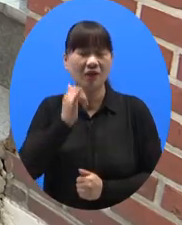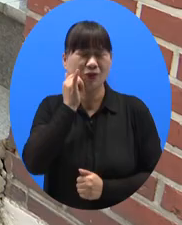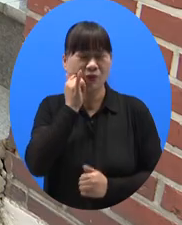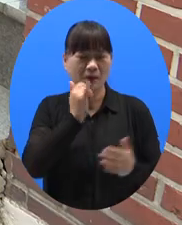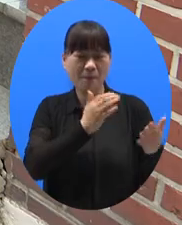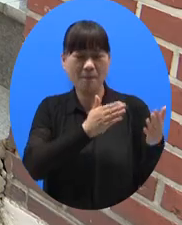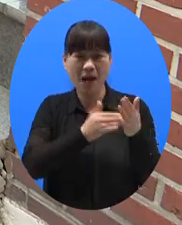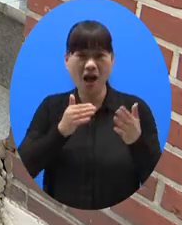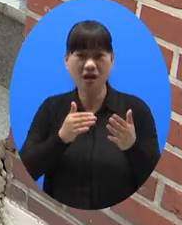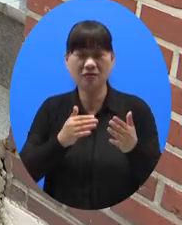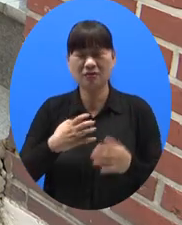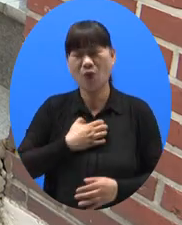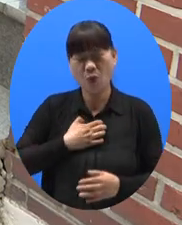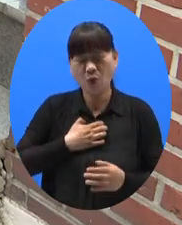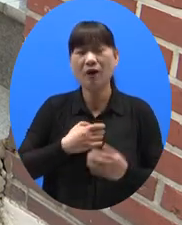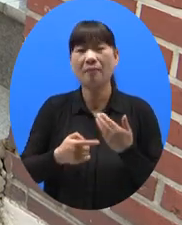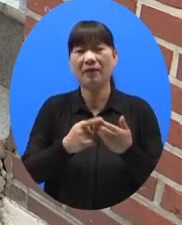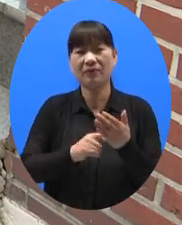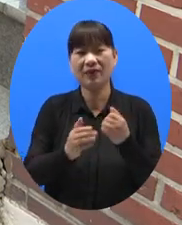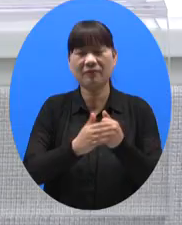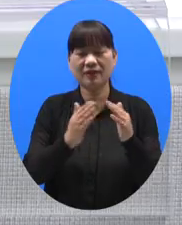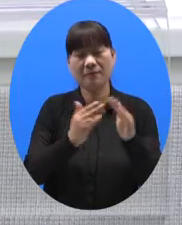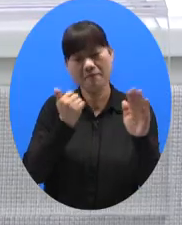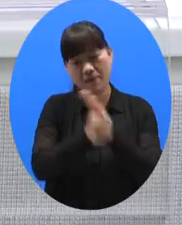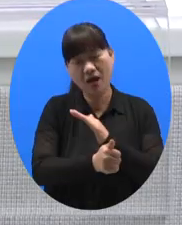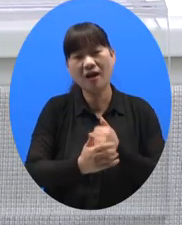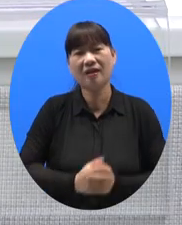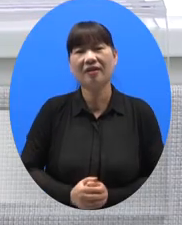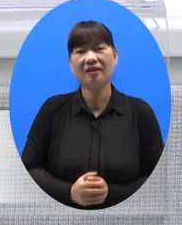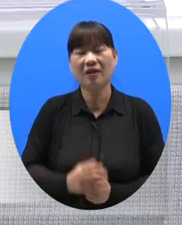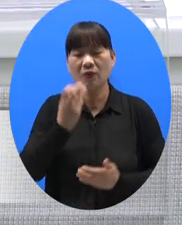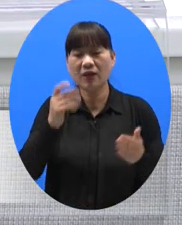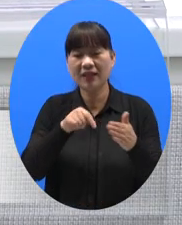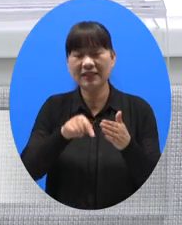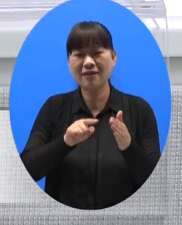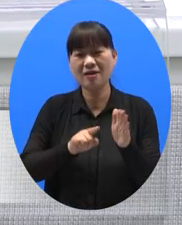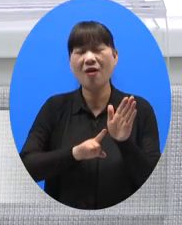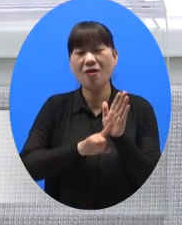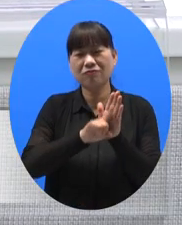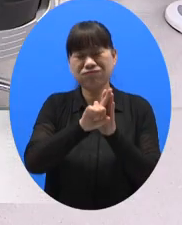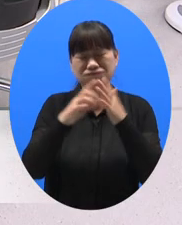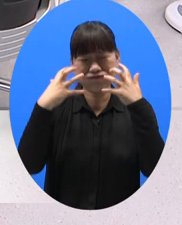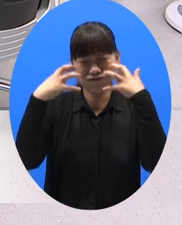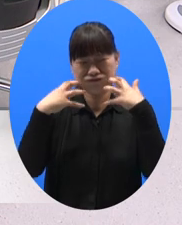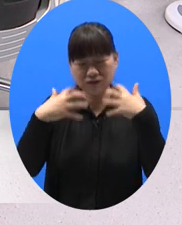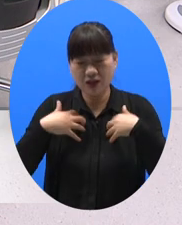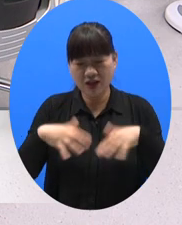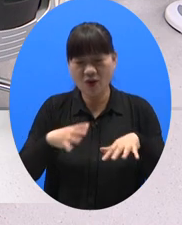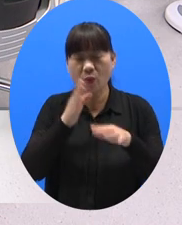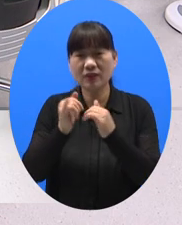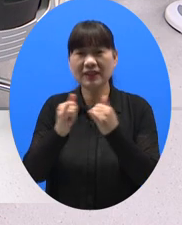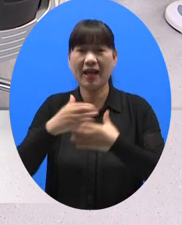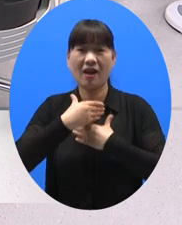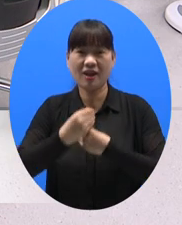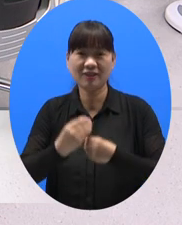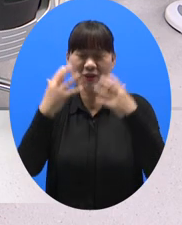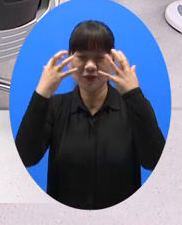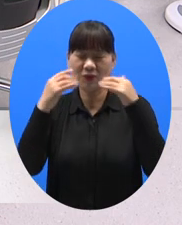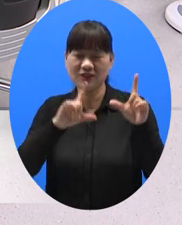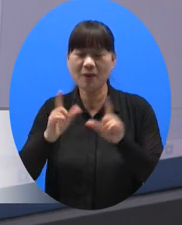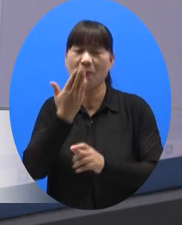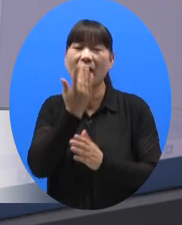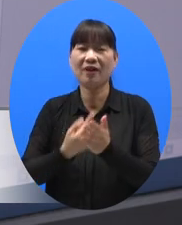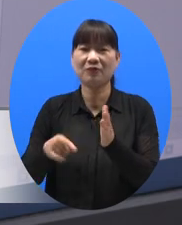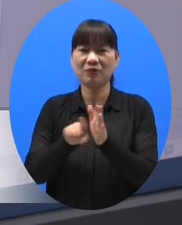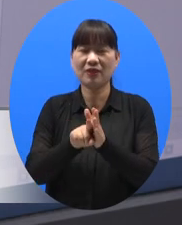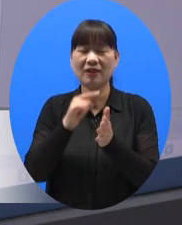통화가 안 되면 걱정되는 마음에 집으로 찾아갑니다. 경기도에는 폭염에 취약한 어르신들이 안전하게 여름을 날수